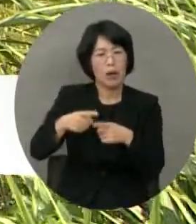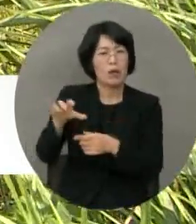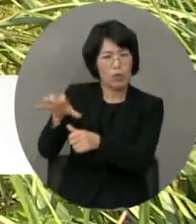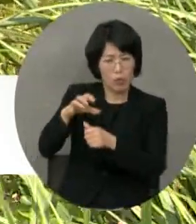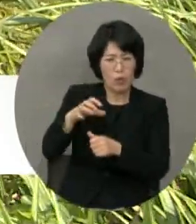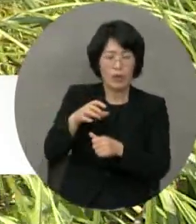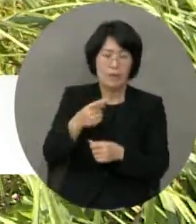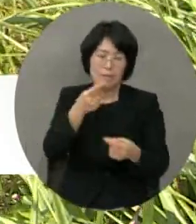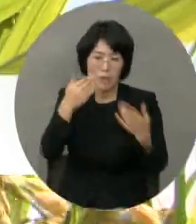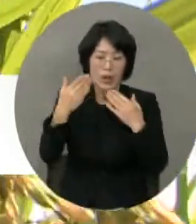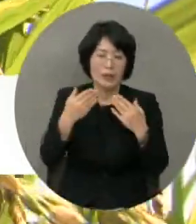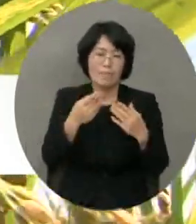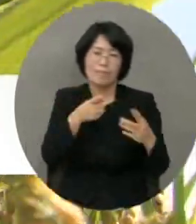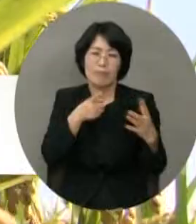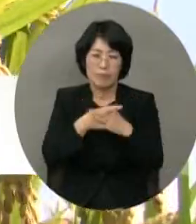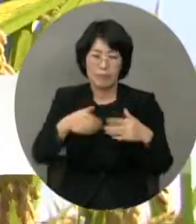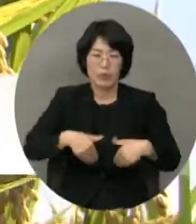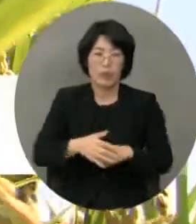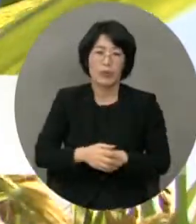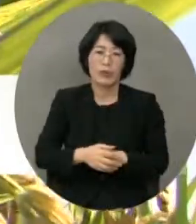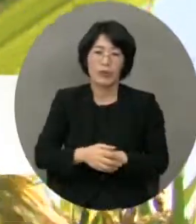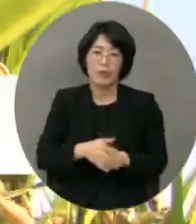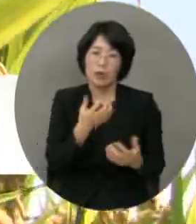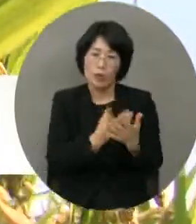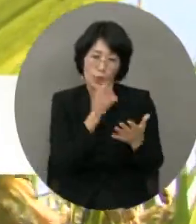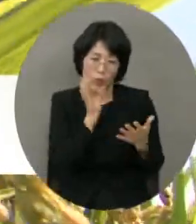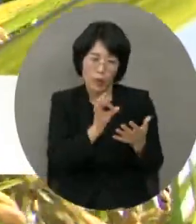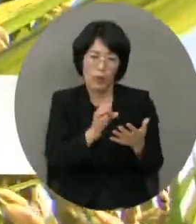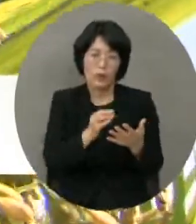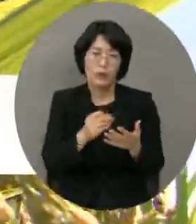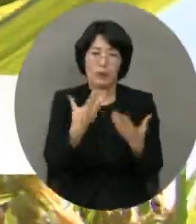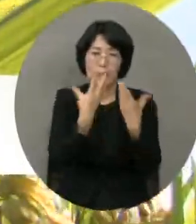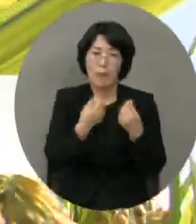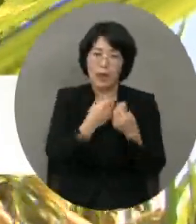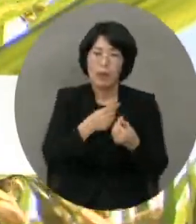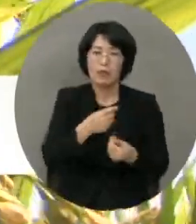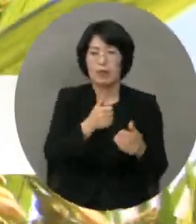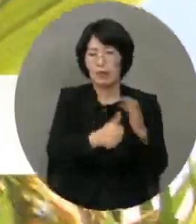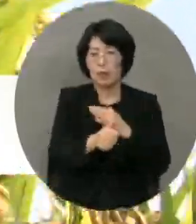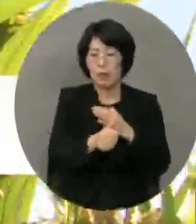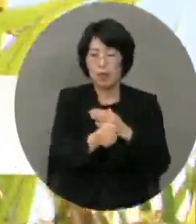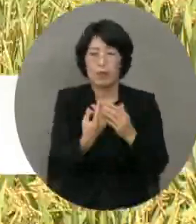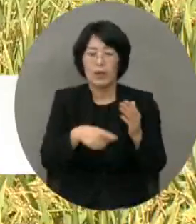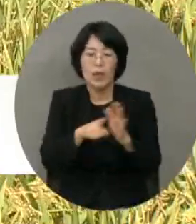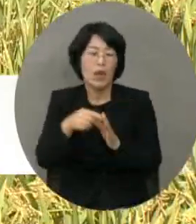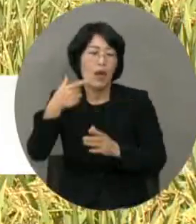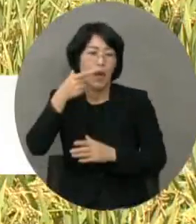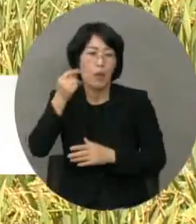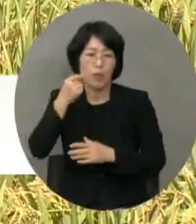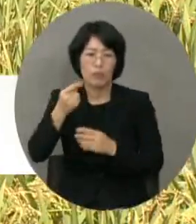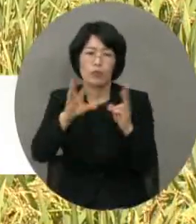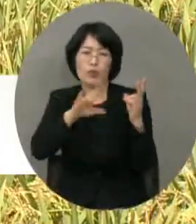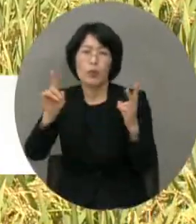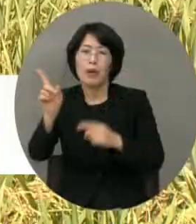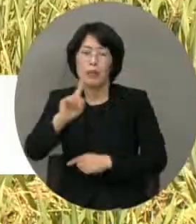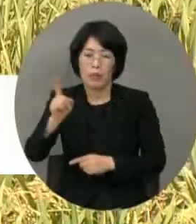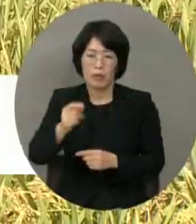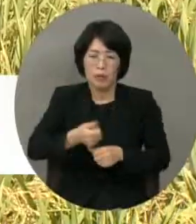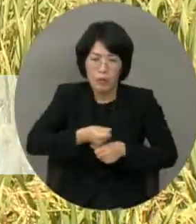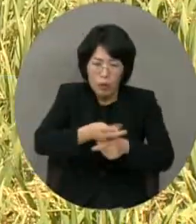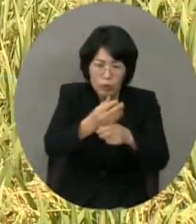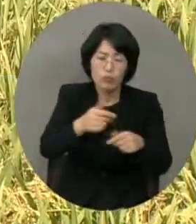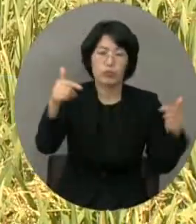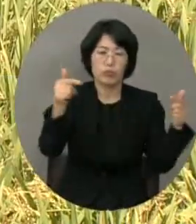요구된다고 강조했습니다 보고서에는 표본의 대표성을 높이기 위해 일본의 두배에 달하는 표본 면적을